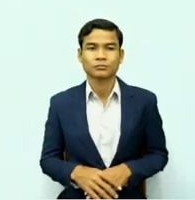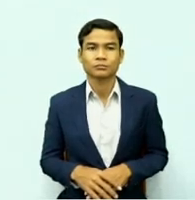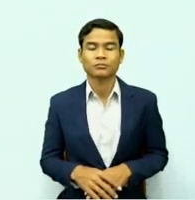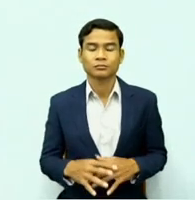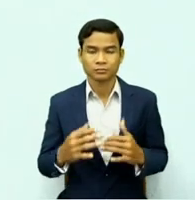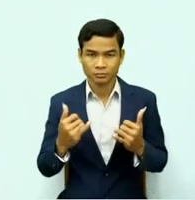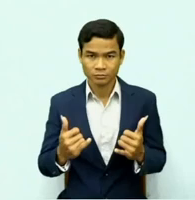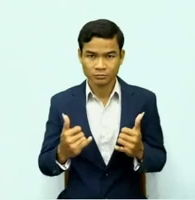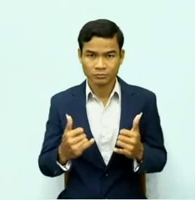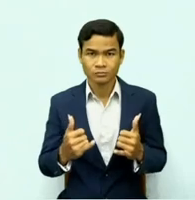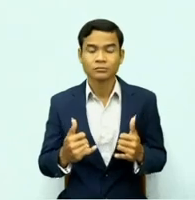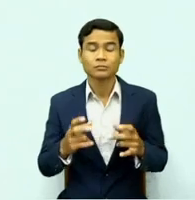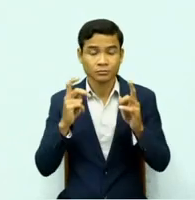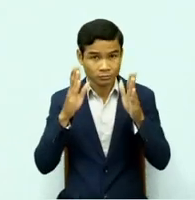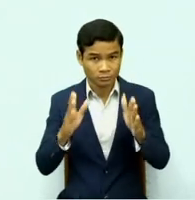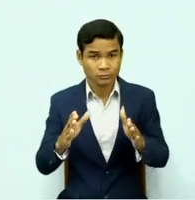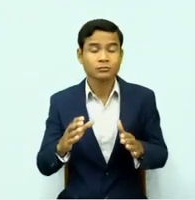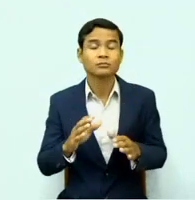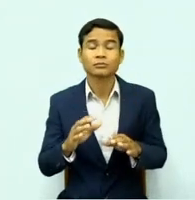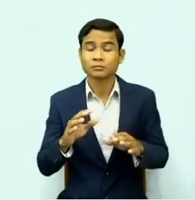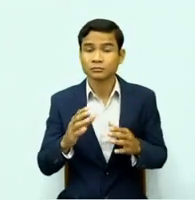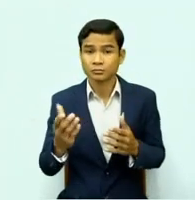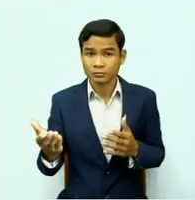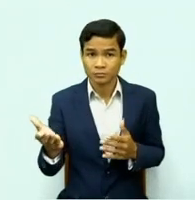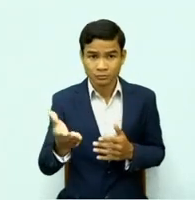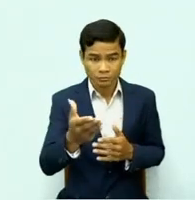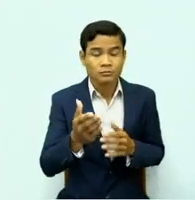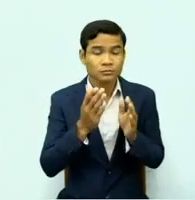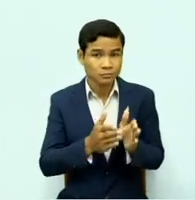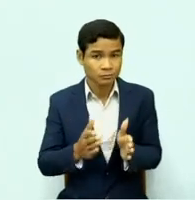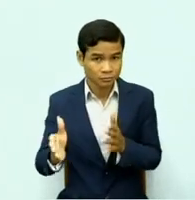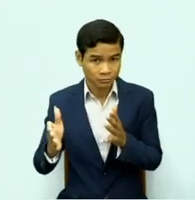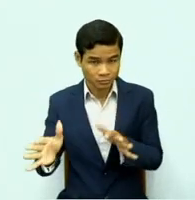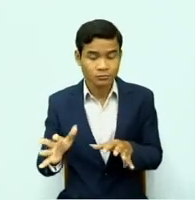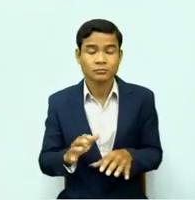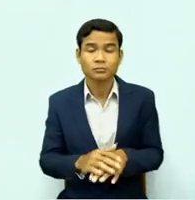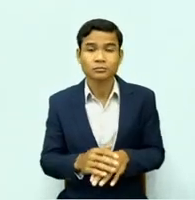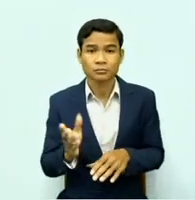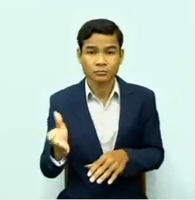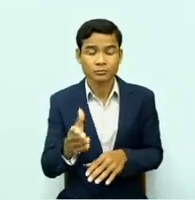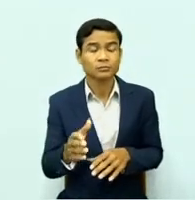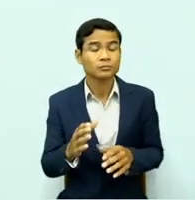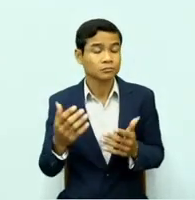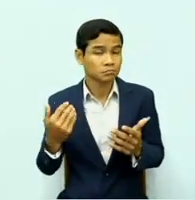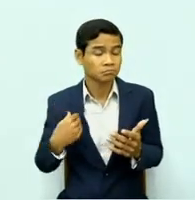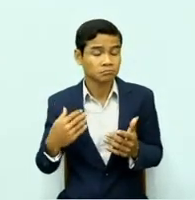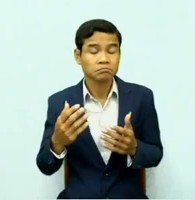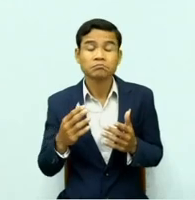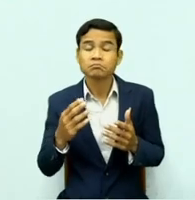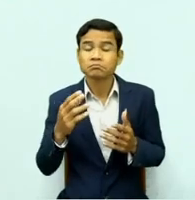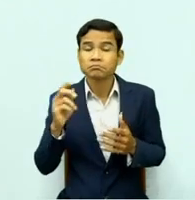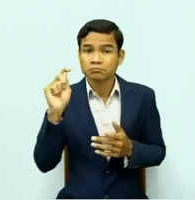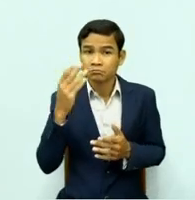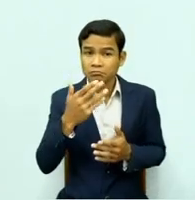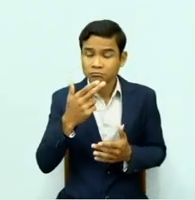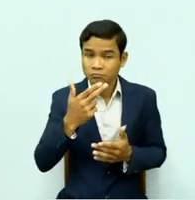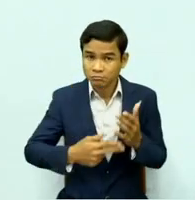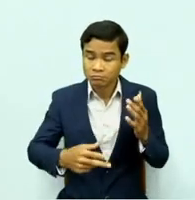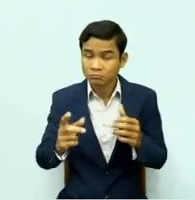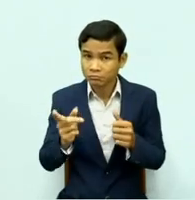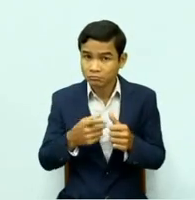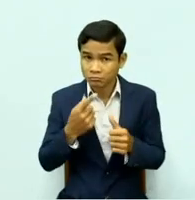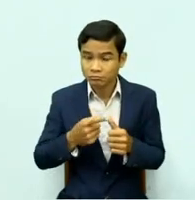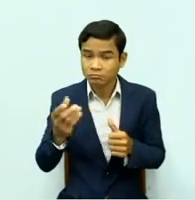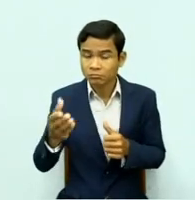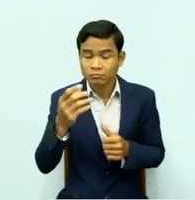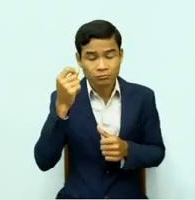បាទ ឥឡូវ អ្នក គ្រូ ទុក ពេល អស់ ហើយ ពេល សម្រាប់ យើង រៀប ណា អញ្ចឹង តា កូន សម្រាប់ កូន កូន យក រូប អ្វី មក រៀប មុន គេ សម្រាប់